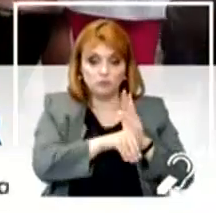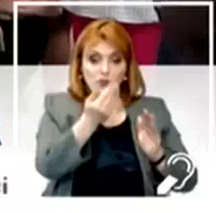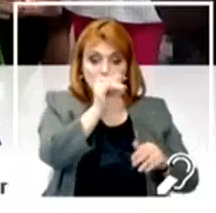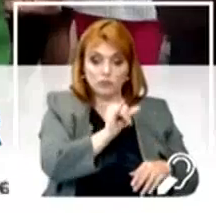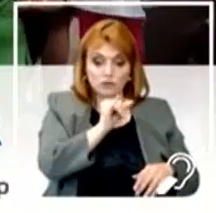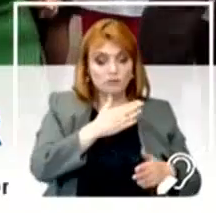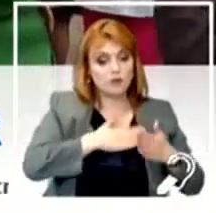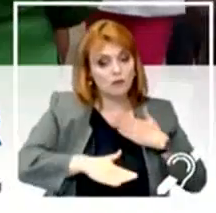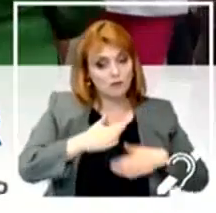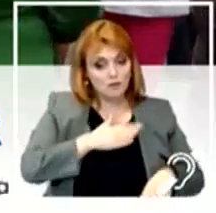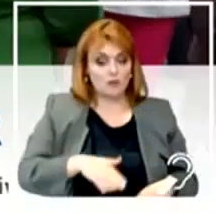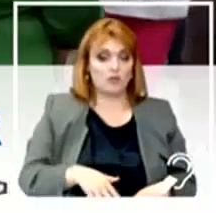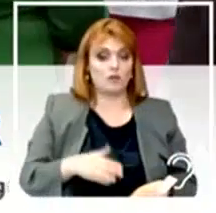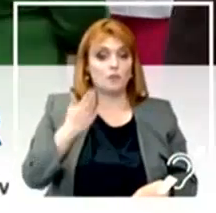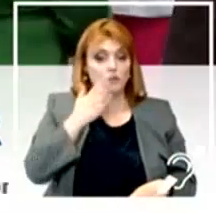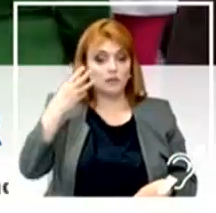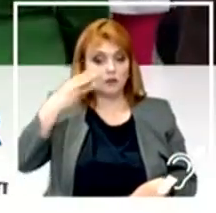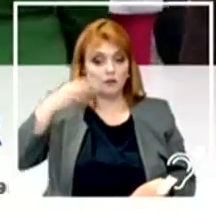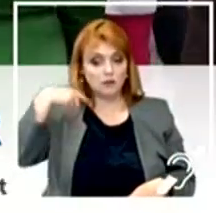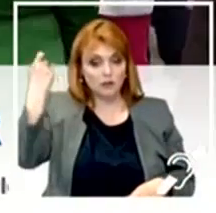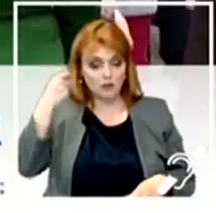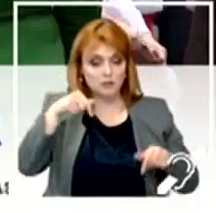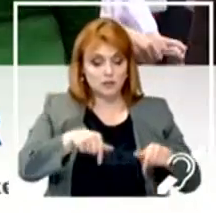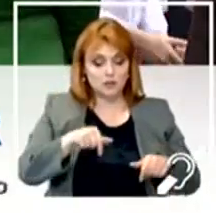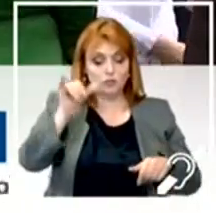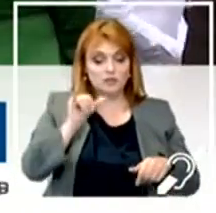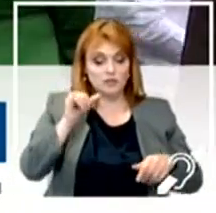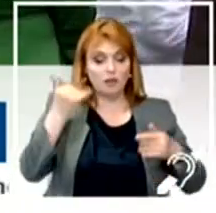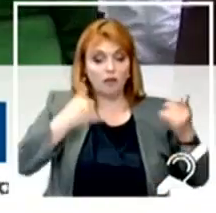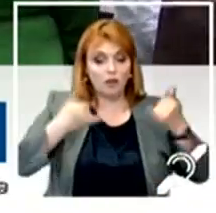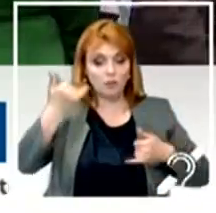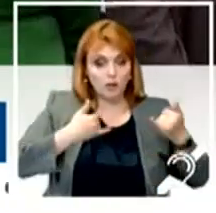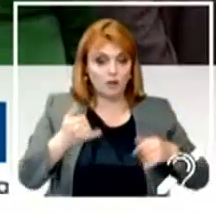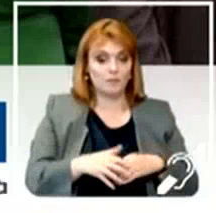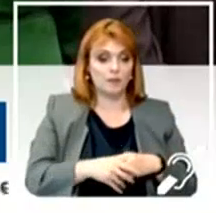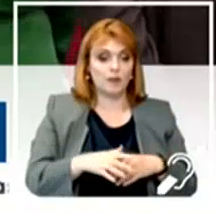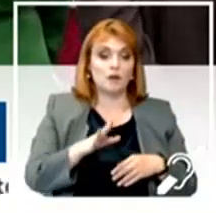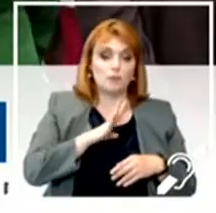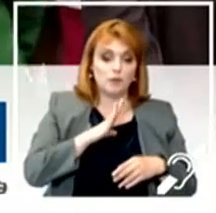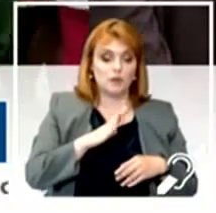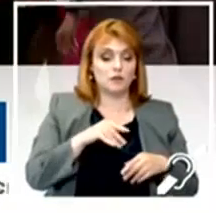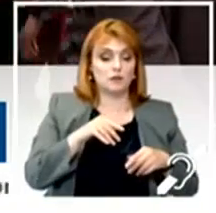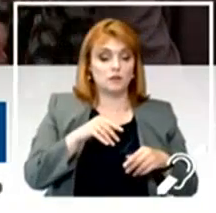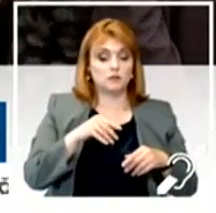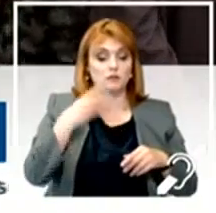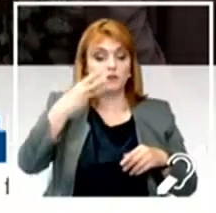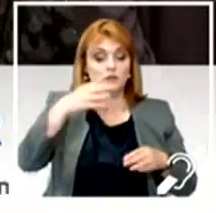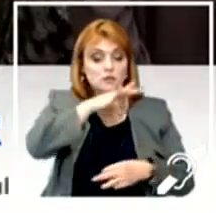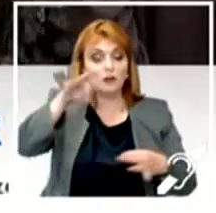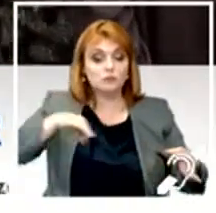parcursul ultimilor 30 de ani, Institutul de Chimie a avut circa 30 de proiecte